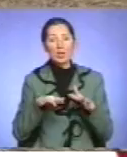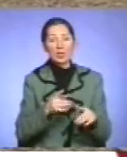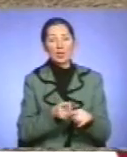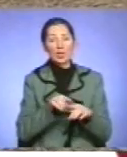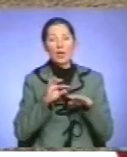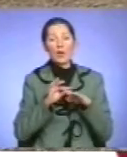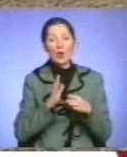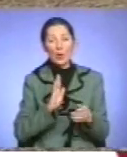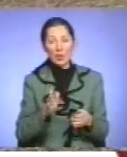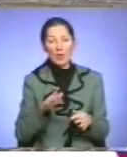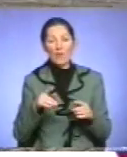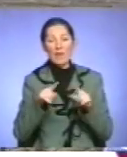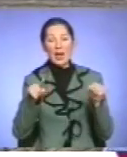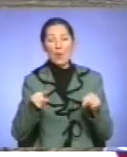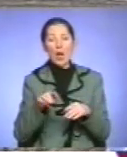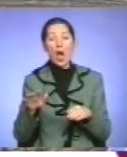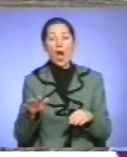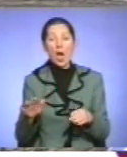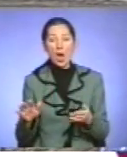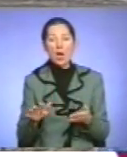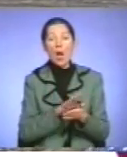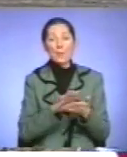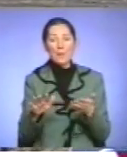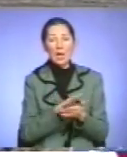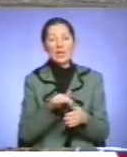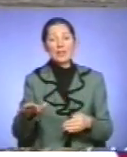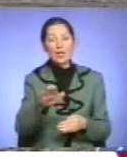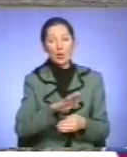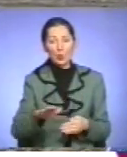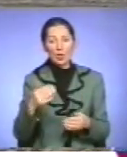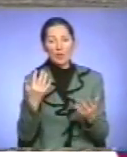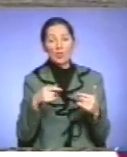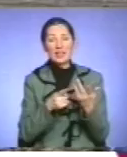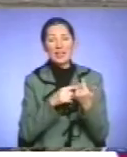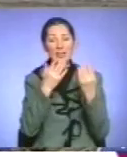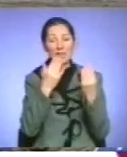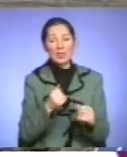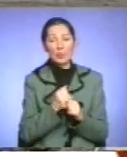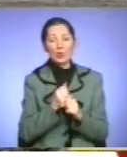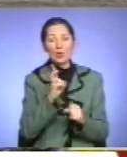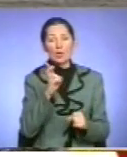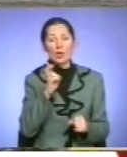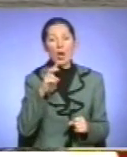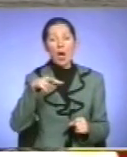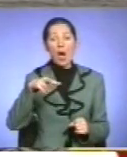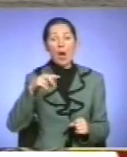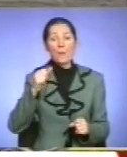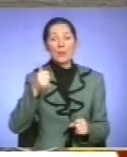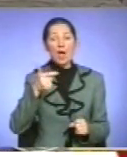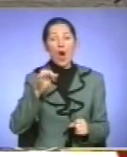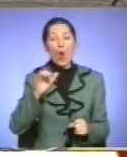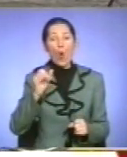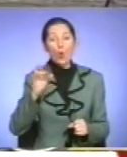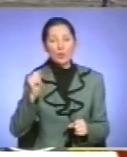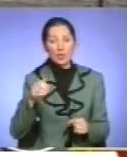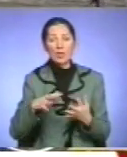з благоустрою територій. Ми вже декілька днів працюємо над благоустроєм наших населених пунктів, прибираємо придорожні смуги, і сьогодні